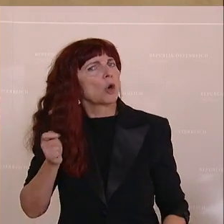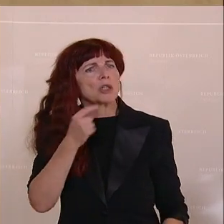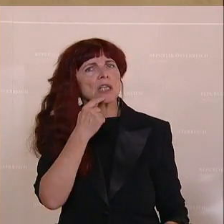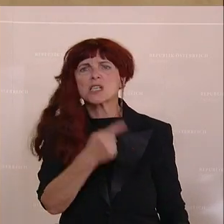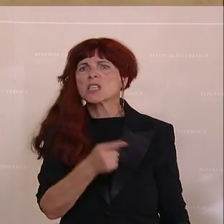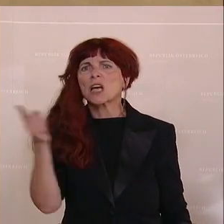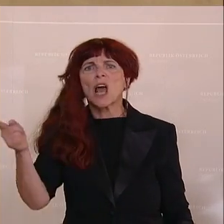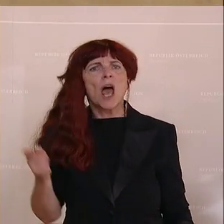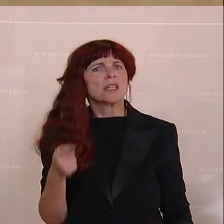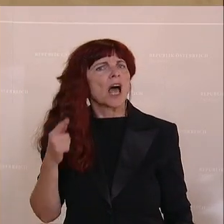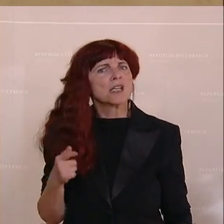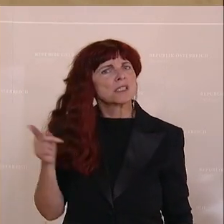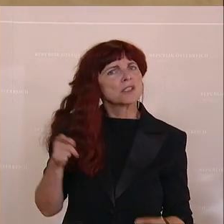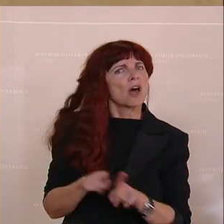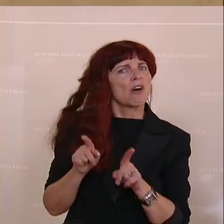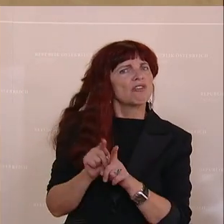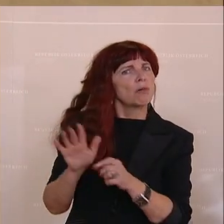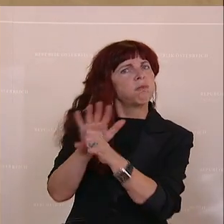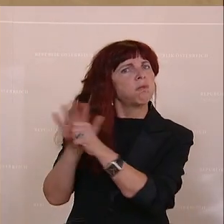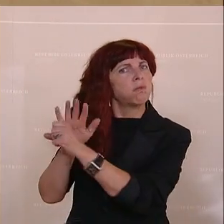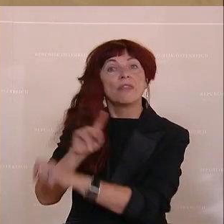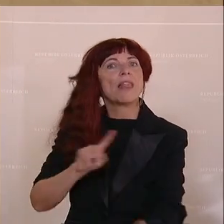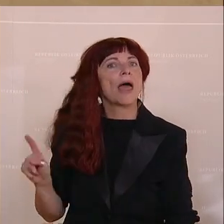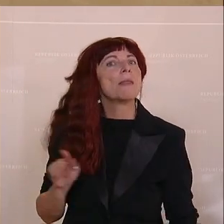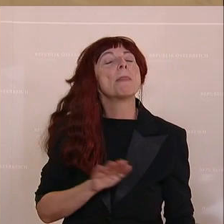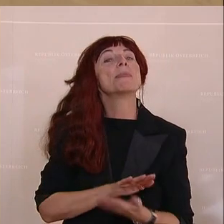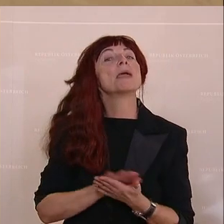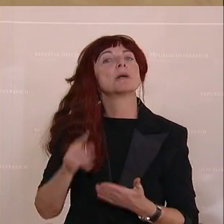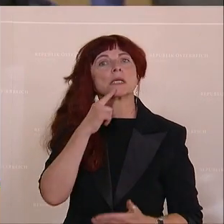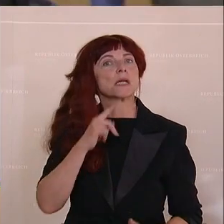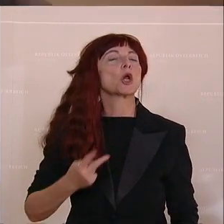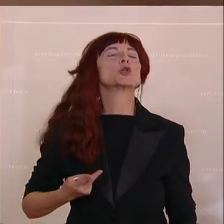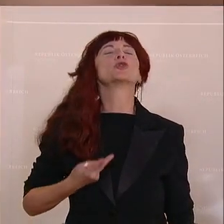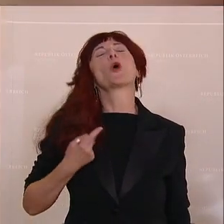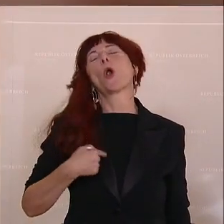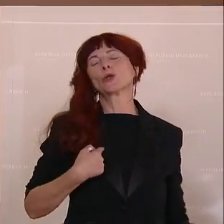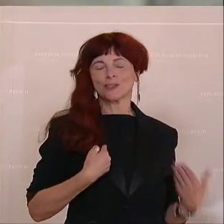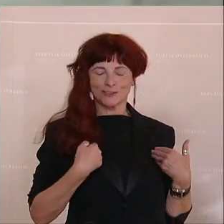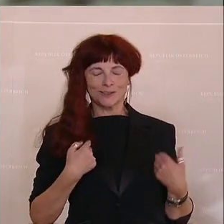von Babuffen, sonst was die Rede war. Nein, man war eher stolz darauf, das